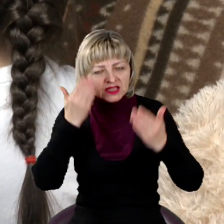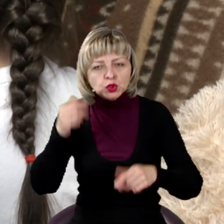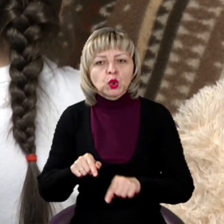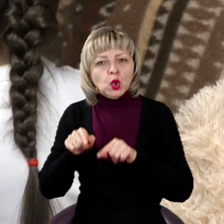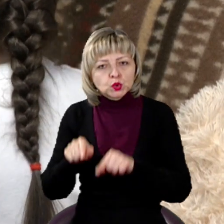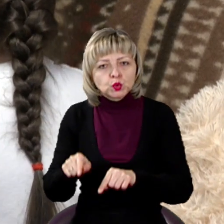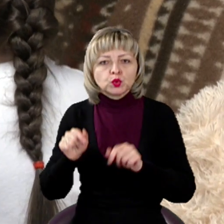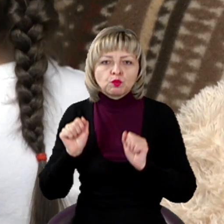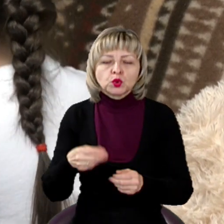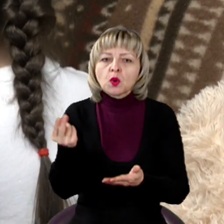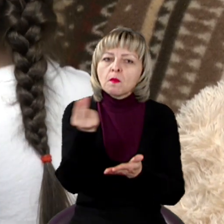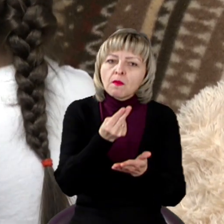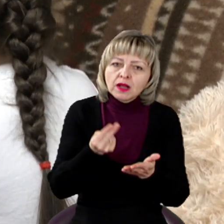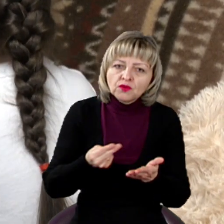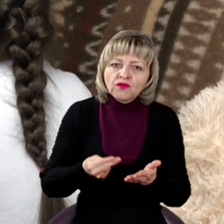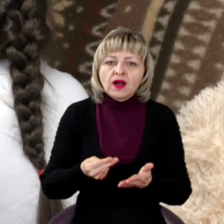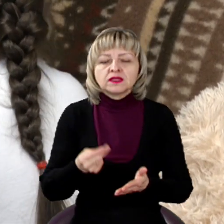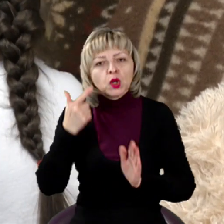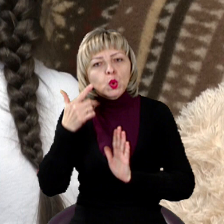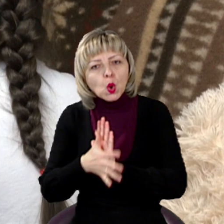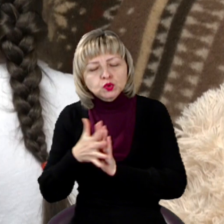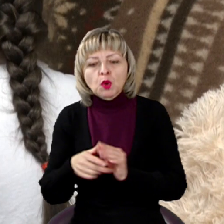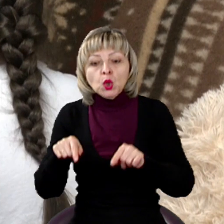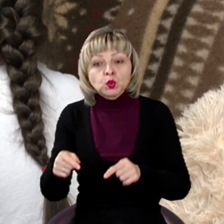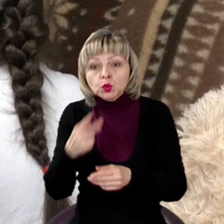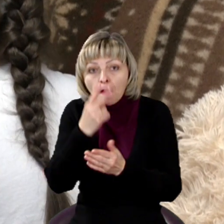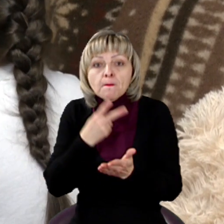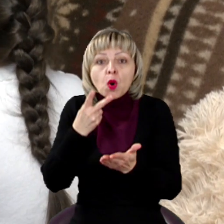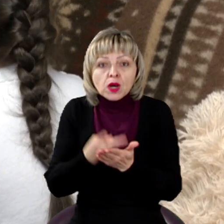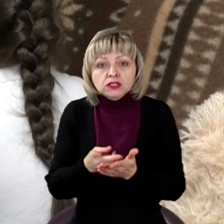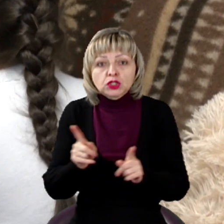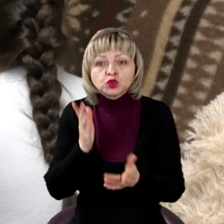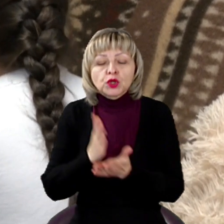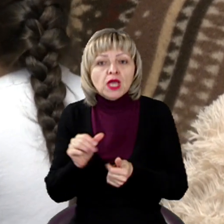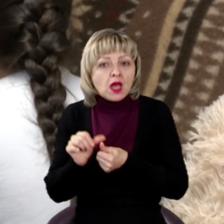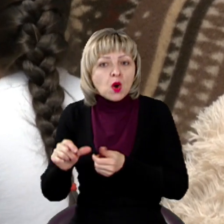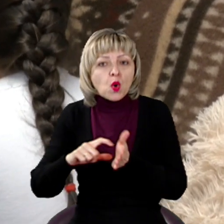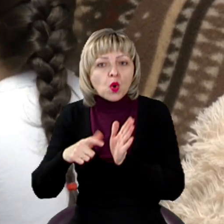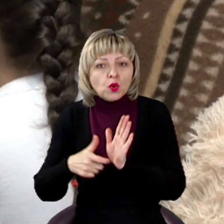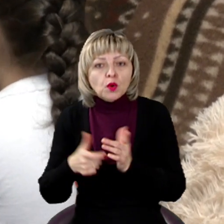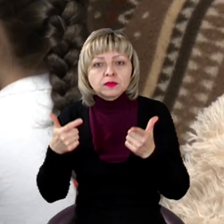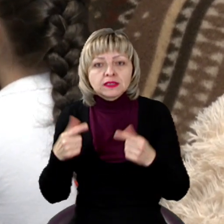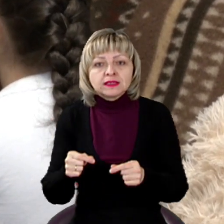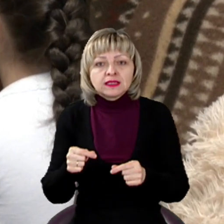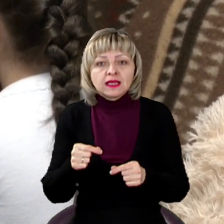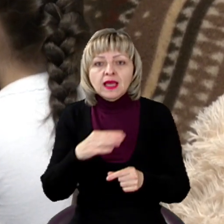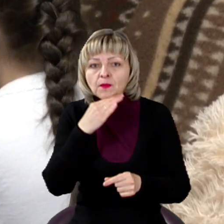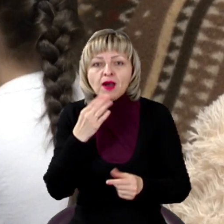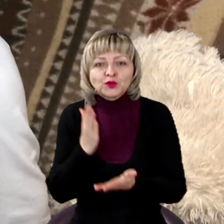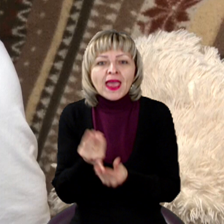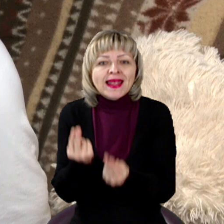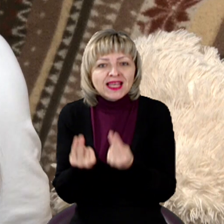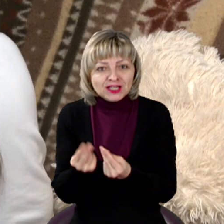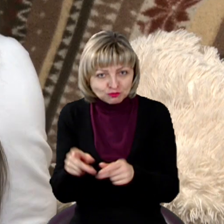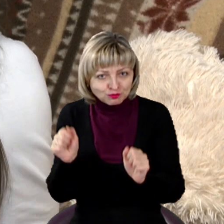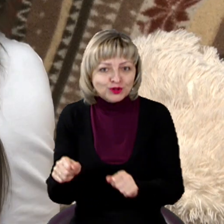можу малювати. Розумієте? Тут мені показали, що є така кімната, там де багато іграшок і можна ними гратися.